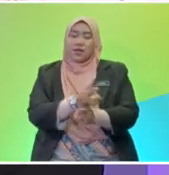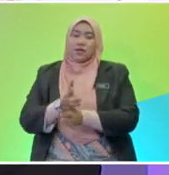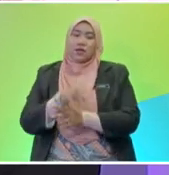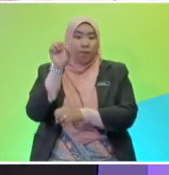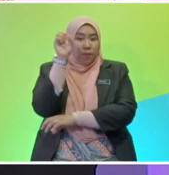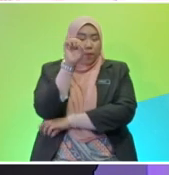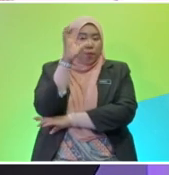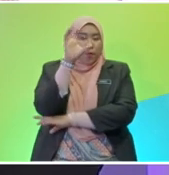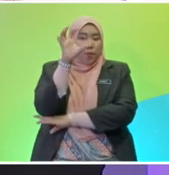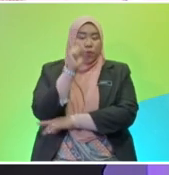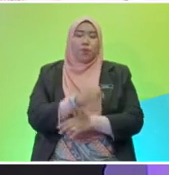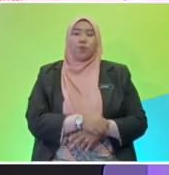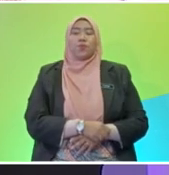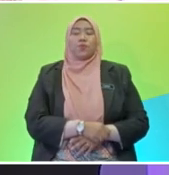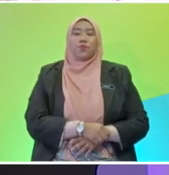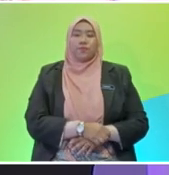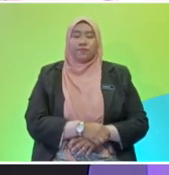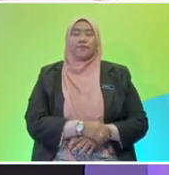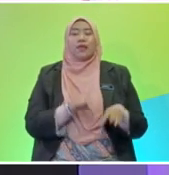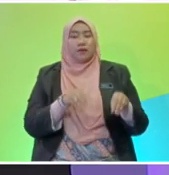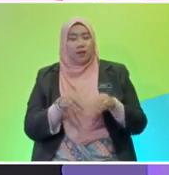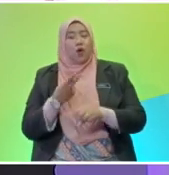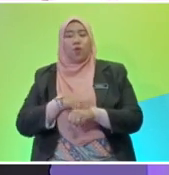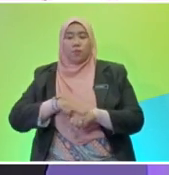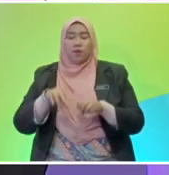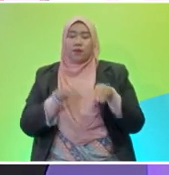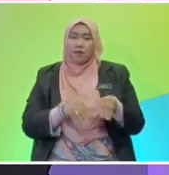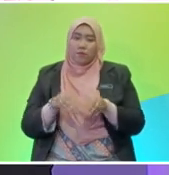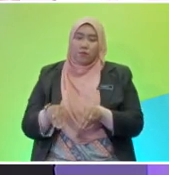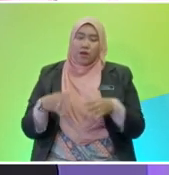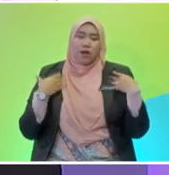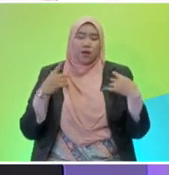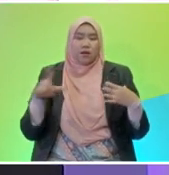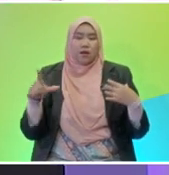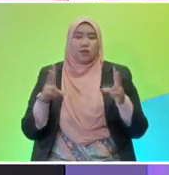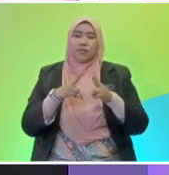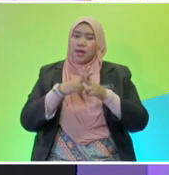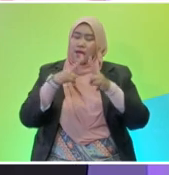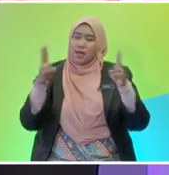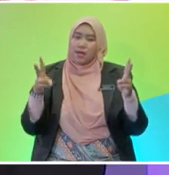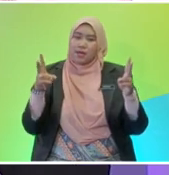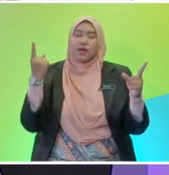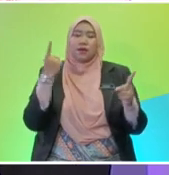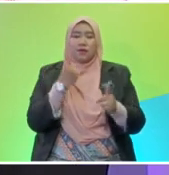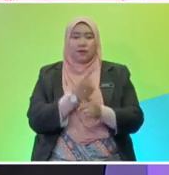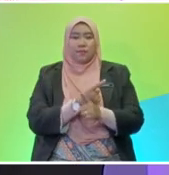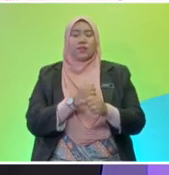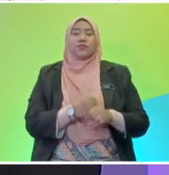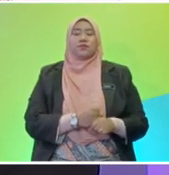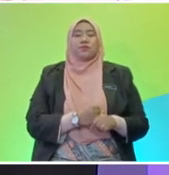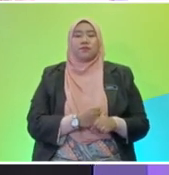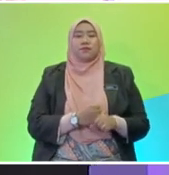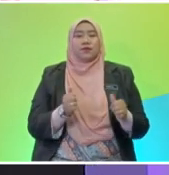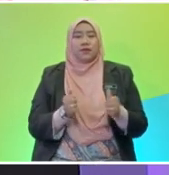pokok hobi berkebun ataupun menanam pupuk bunga adalah hobi yang paling tepat dengan jiwa mereka